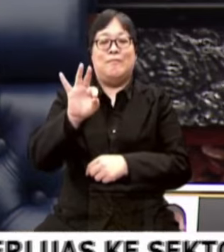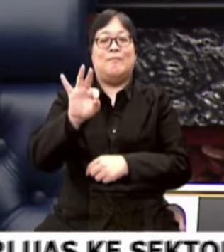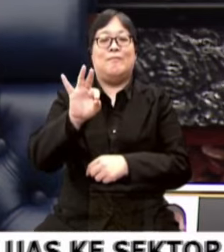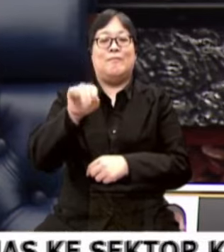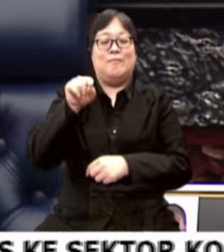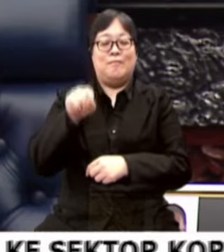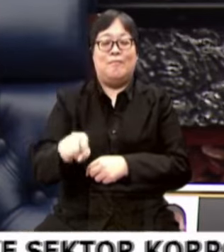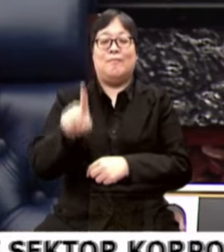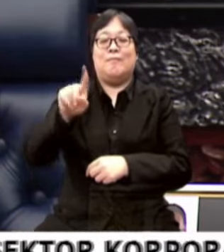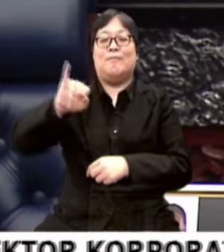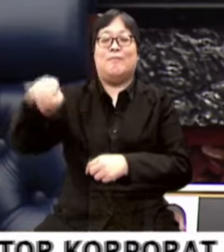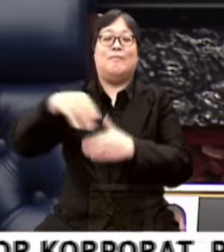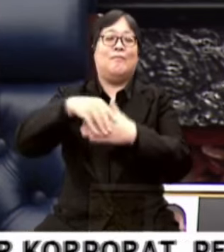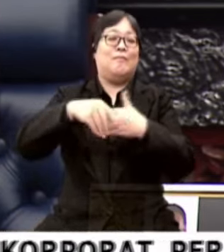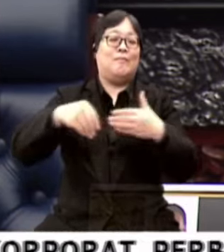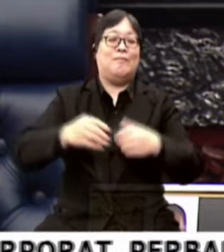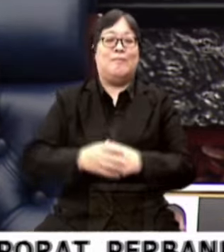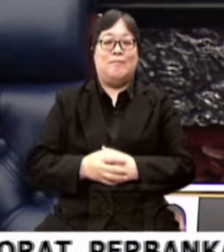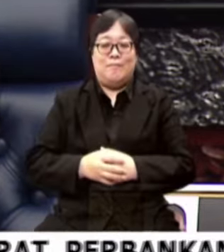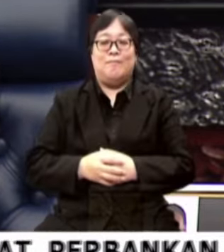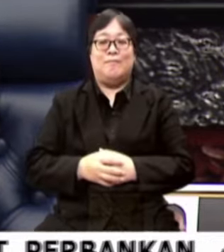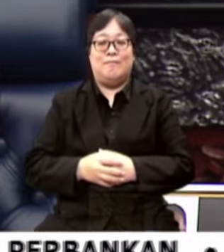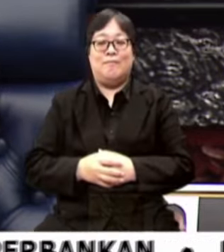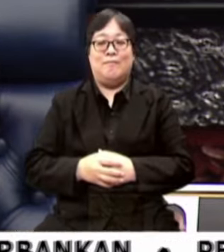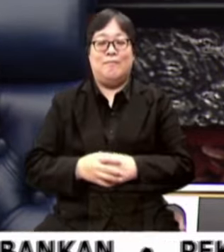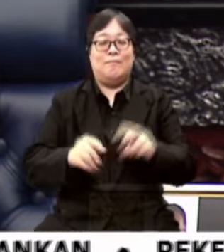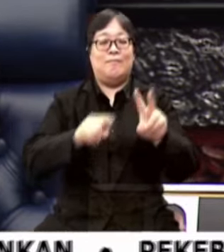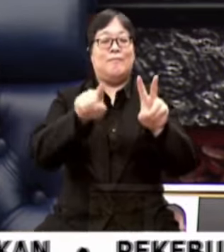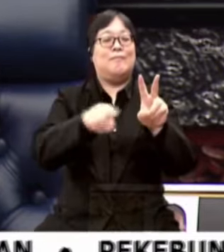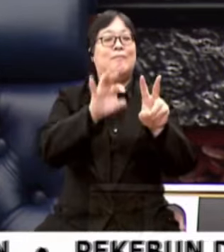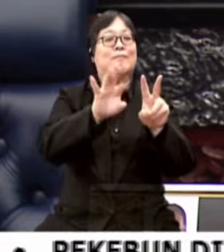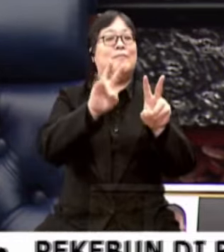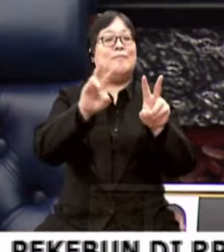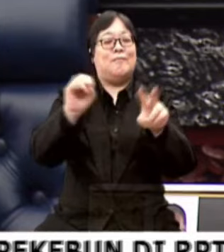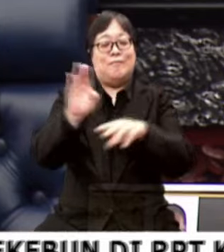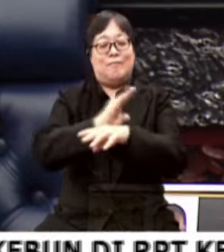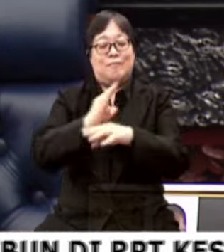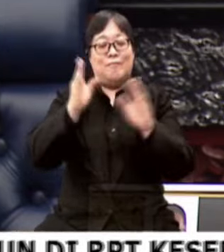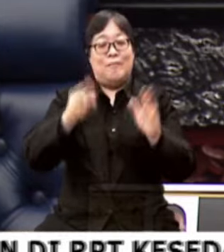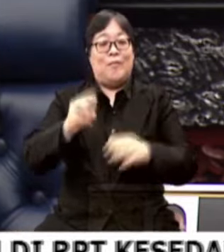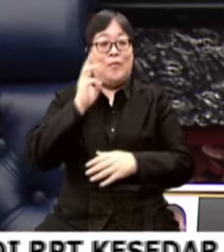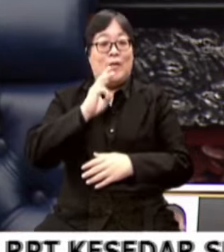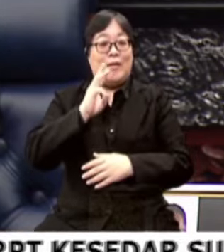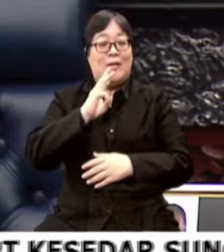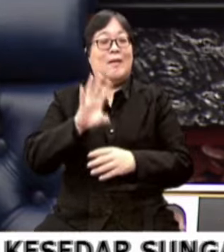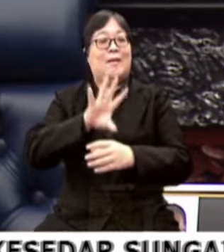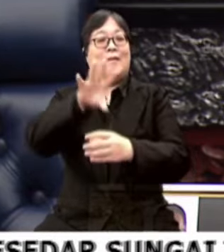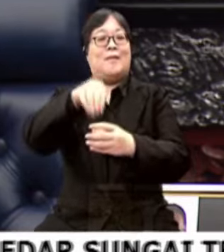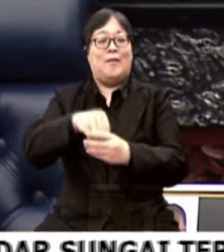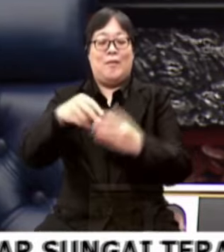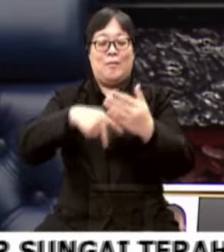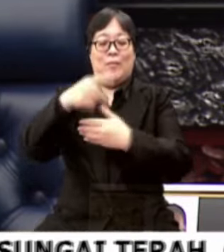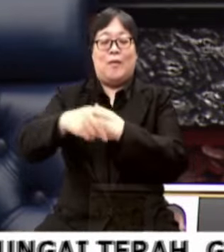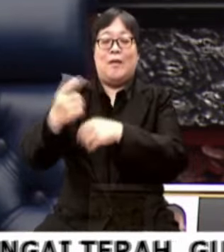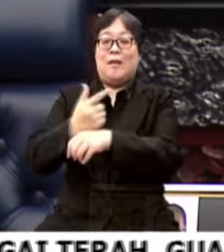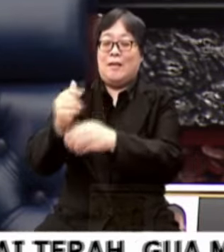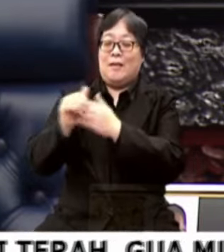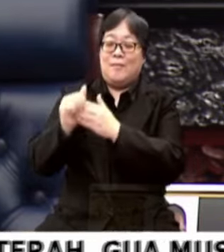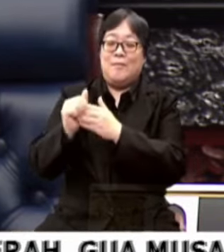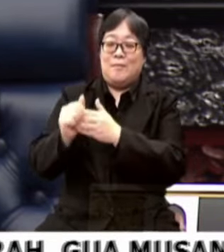perpuluhan satu juta sebanyak 2.970 sowan wanita ulah telah mengikuti program latihan dan